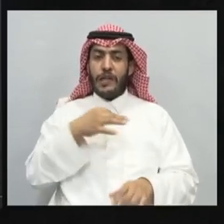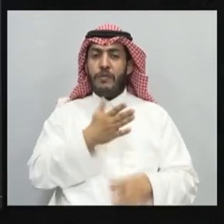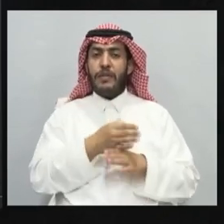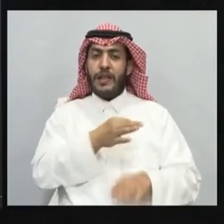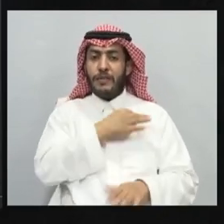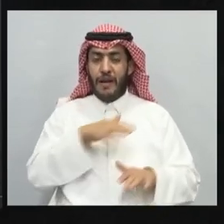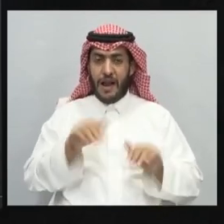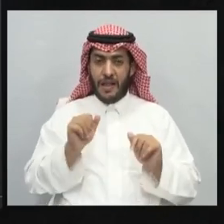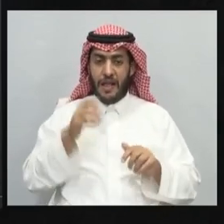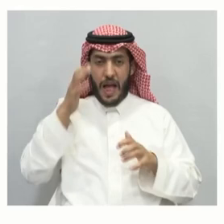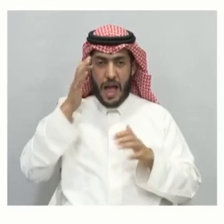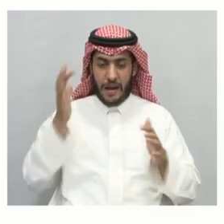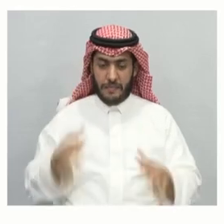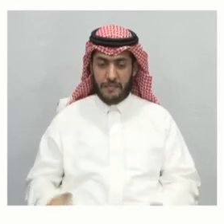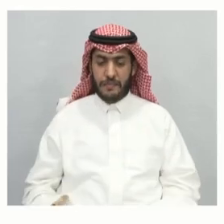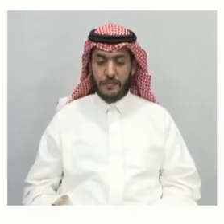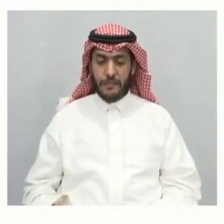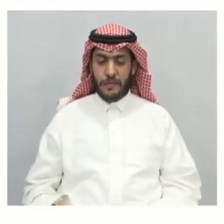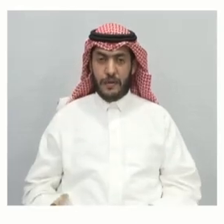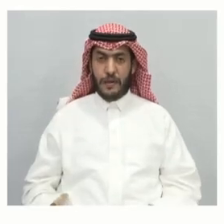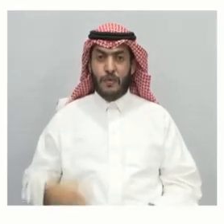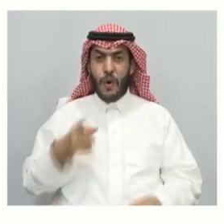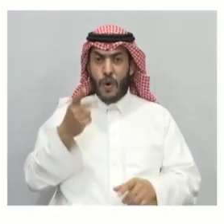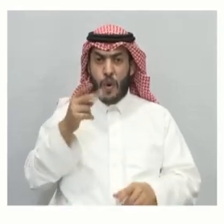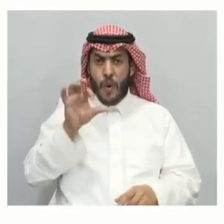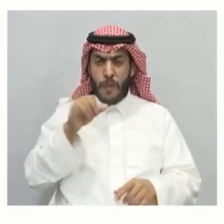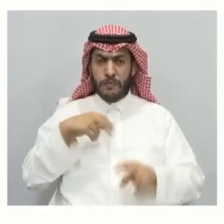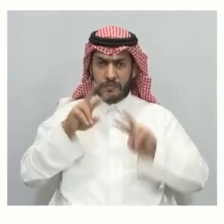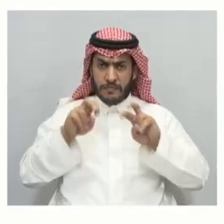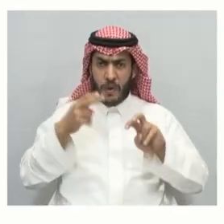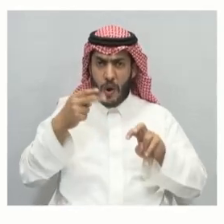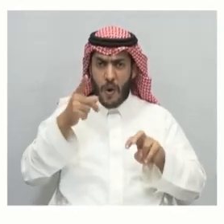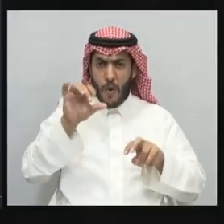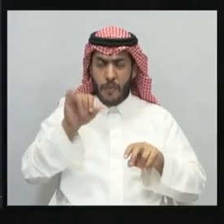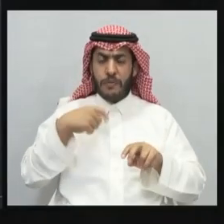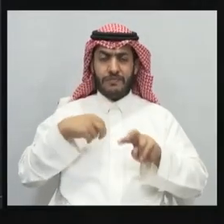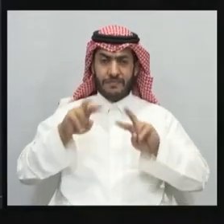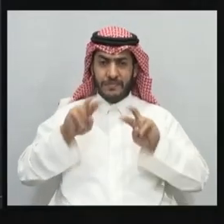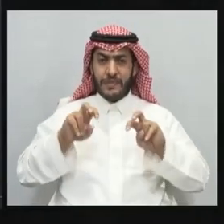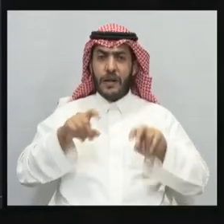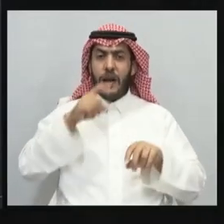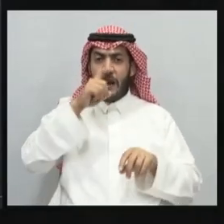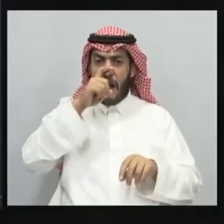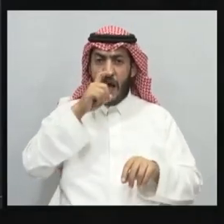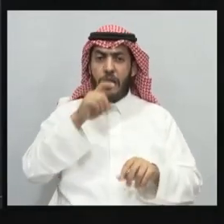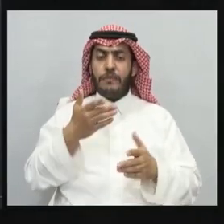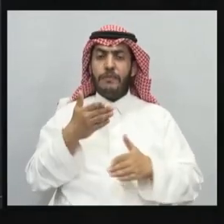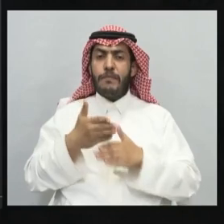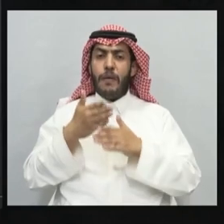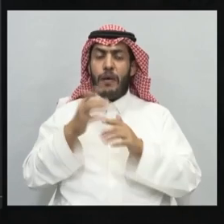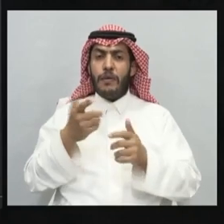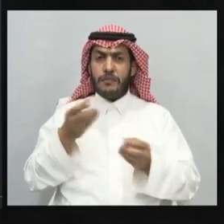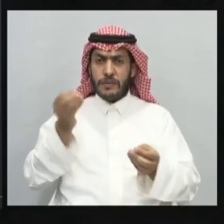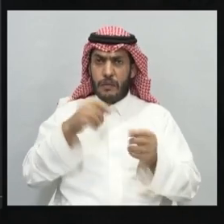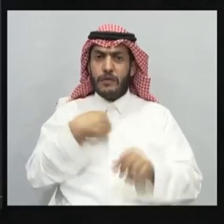التجربه اللي وضعها وهذا ما يميز العلوم ان العلوم ايش يصير فيها لابد انه ما دام انه قلت كلام لابد انه مبني على ايش